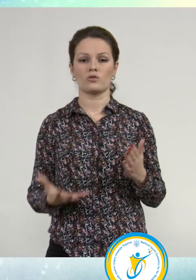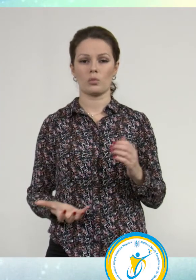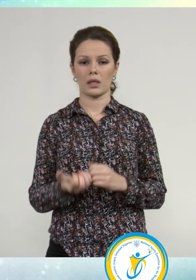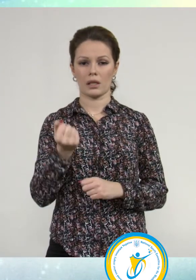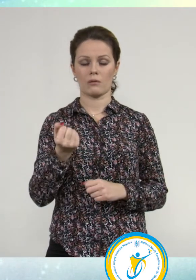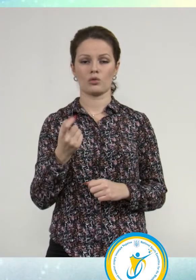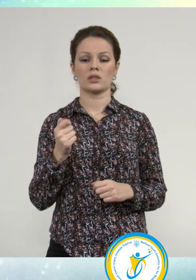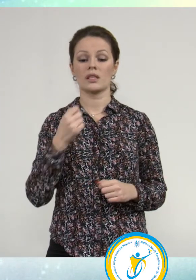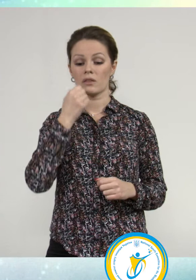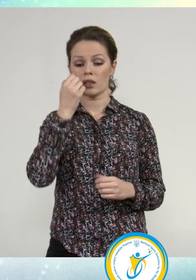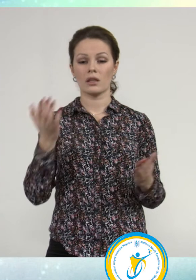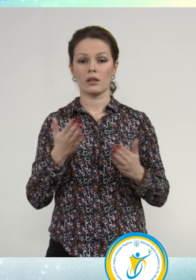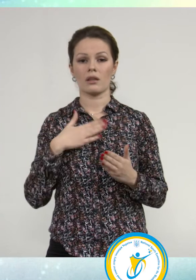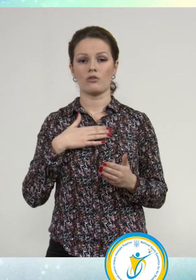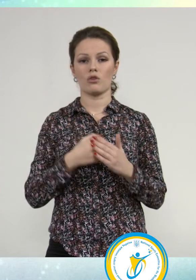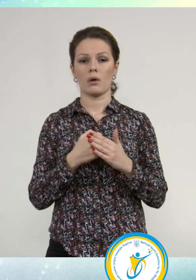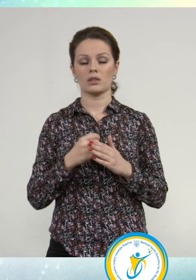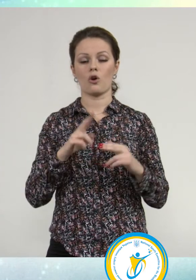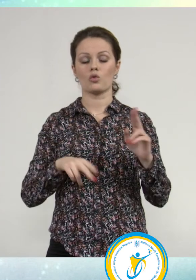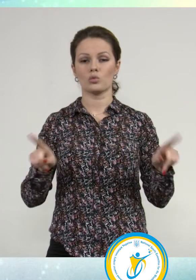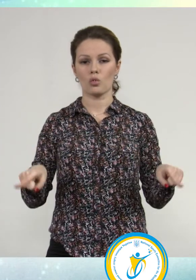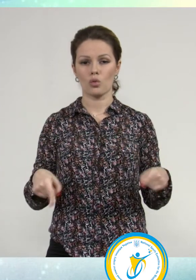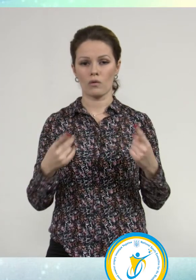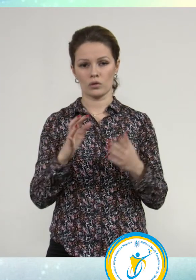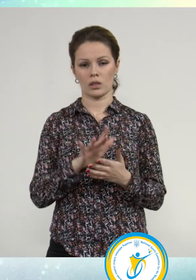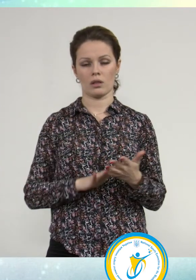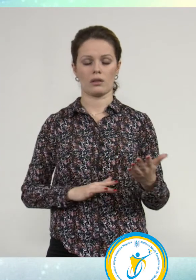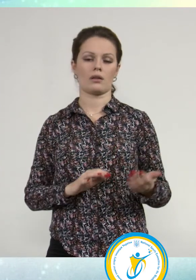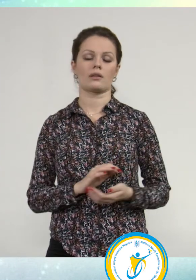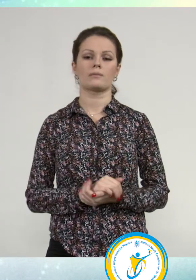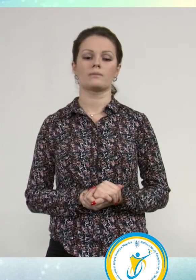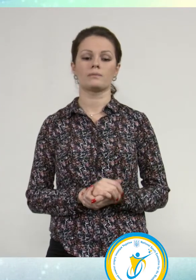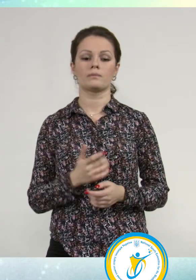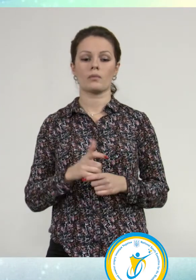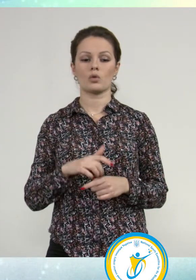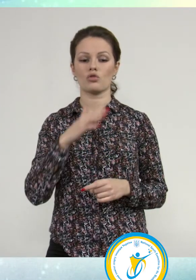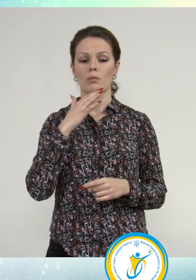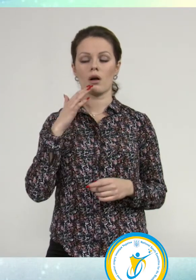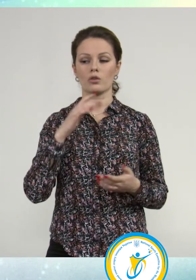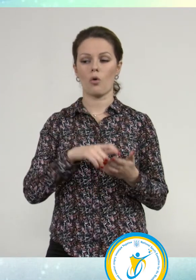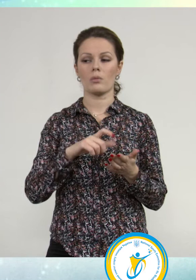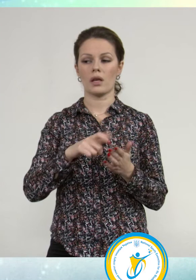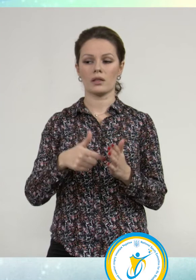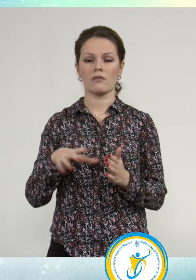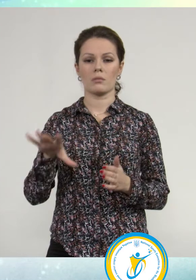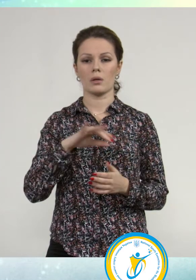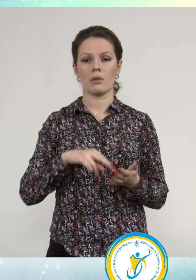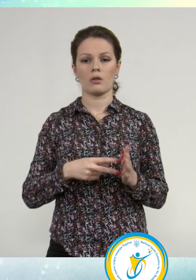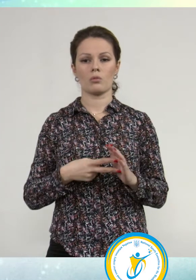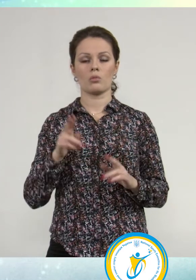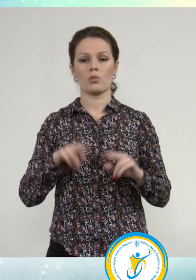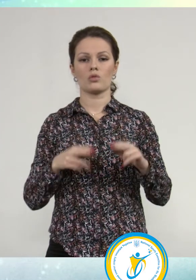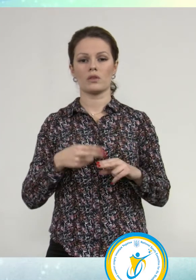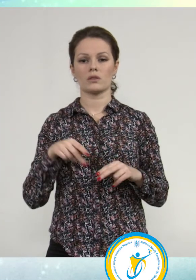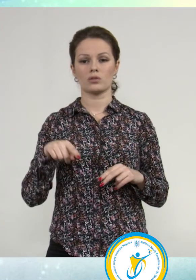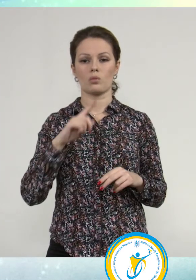наша база розбудовується і надалі. Дуже багато об'єктів ми плануємо побудувати. В цьому році ми плануємо здати